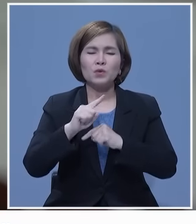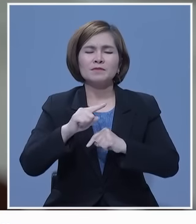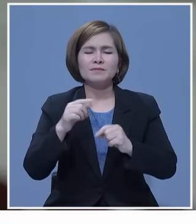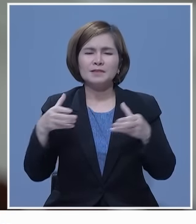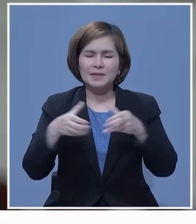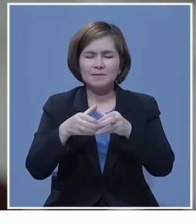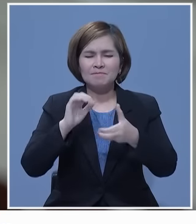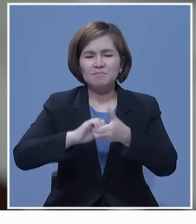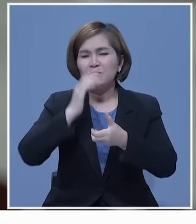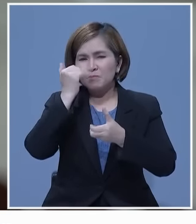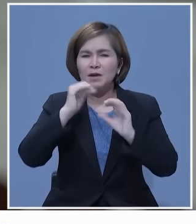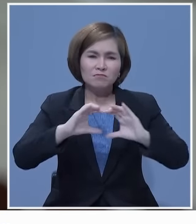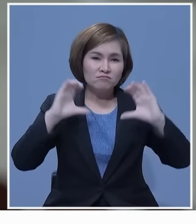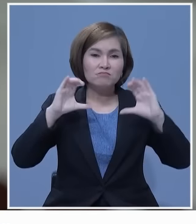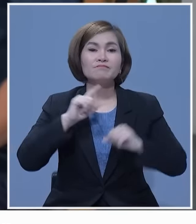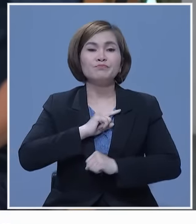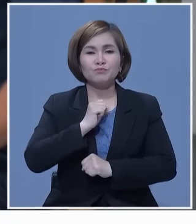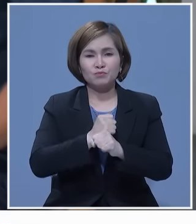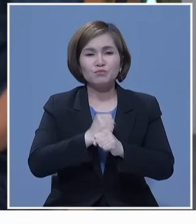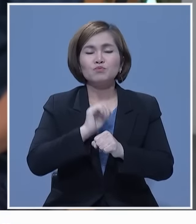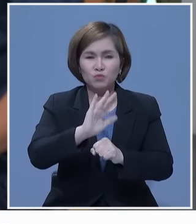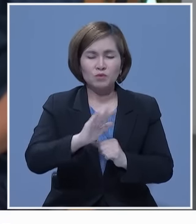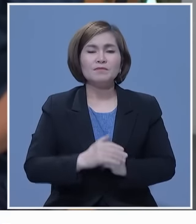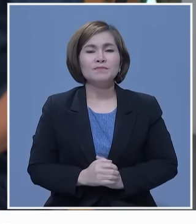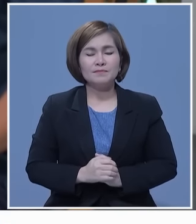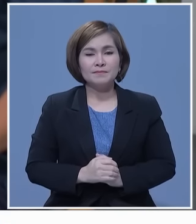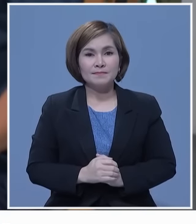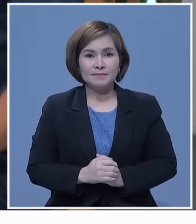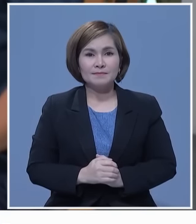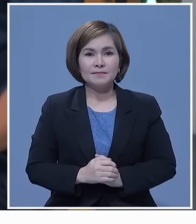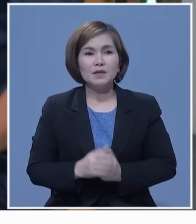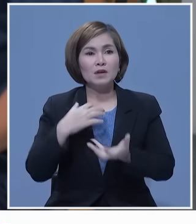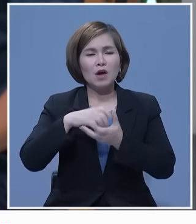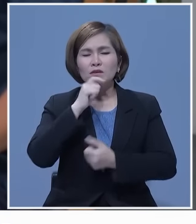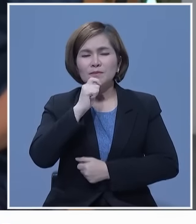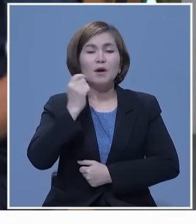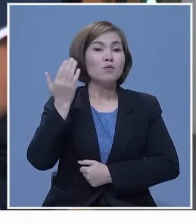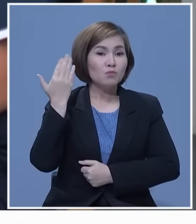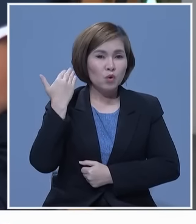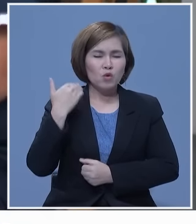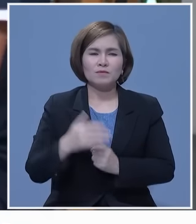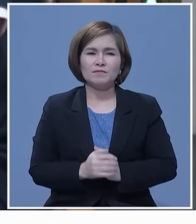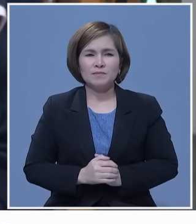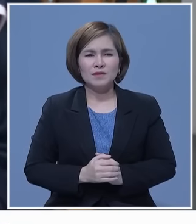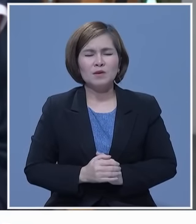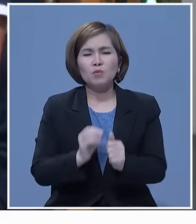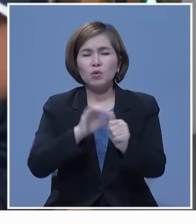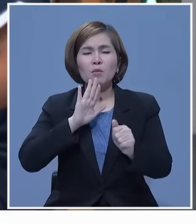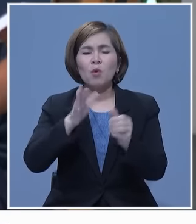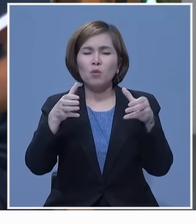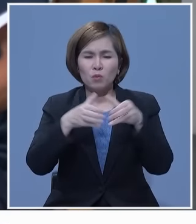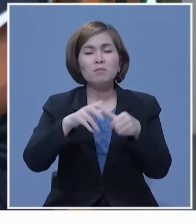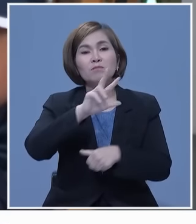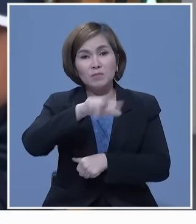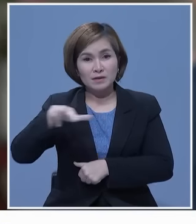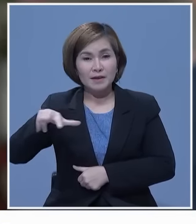อยู่ครับก็เป็นเรื่องที่ว่ากันต่อไปที่เราเคยพูดมั้ยเนี่ยเป็นคำพูดของคุณนทวสายเกื้ออดีตแกนนำของพรรคเพื่อไทยให้สัมภาษณ์